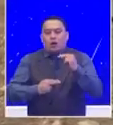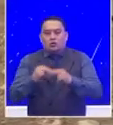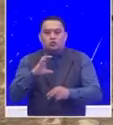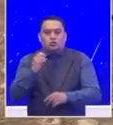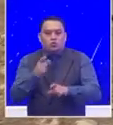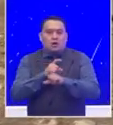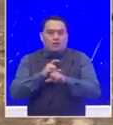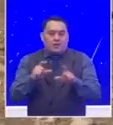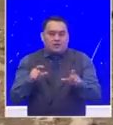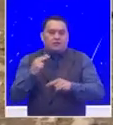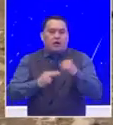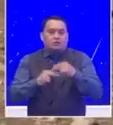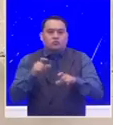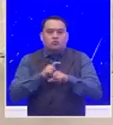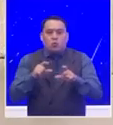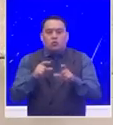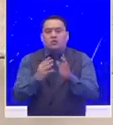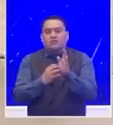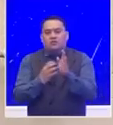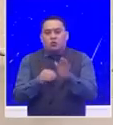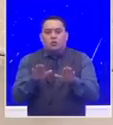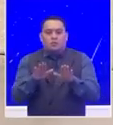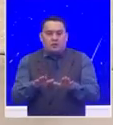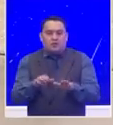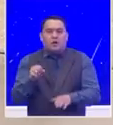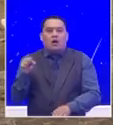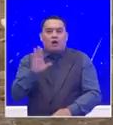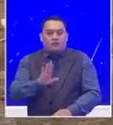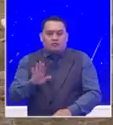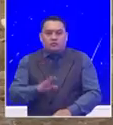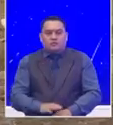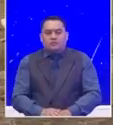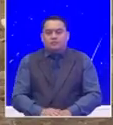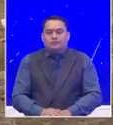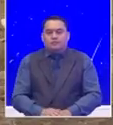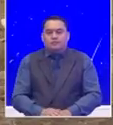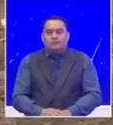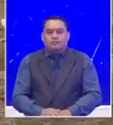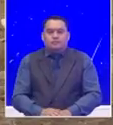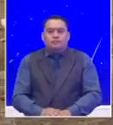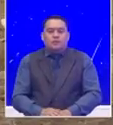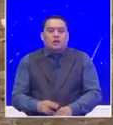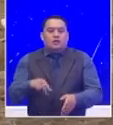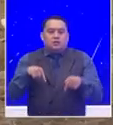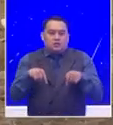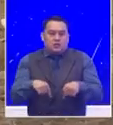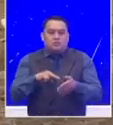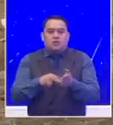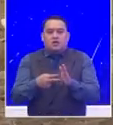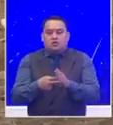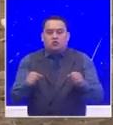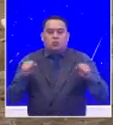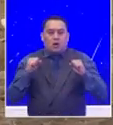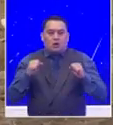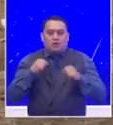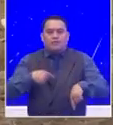социальных объектов. Возведение школы на 900 мест намечено в августе. Здесь планируется построить спортивные площадки,